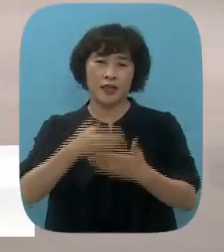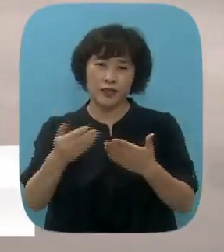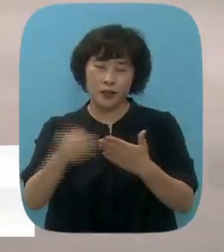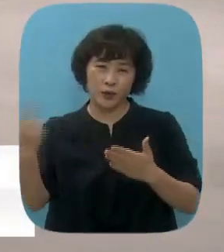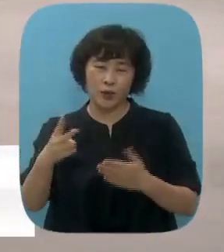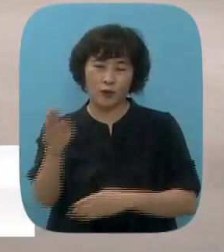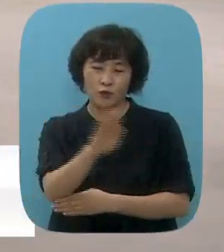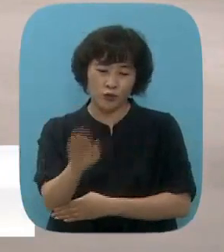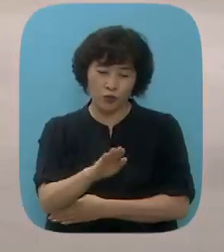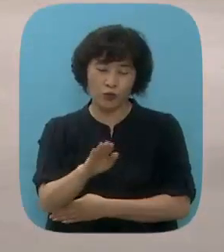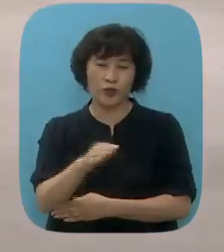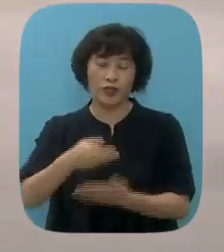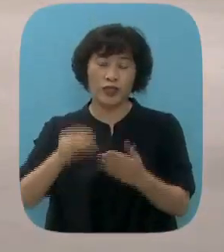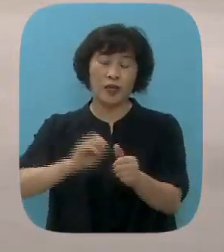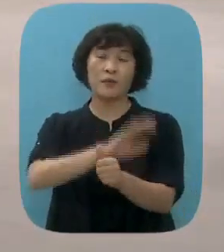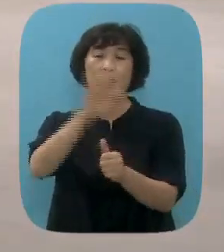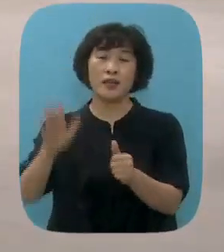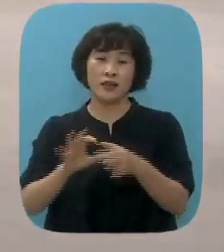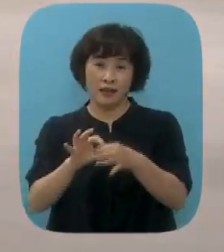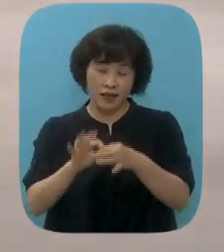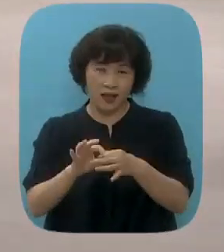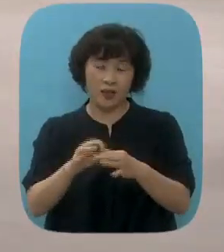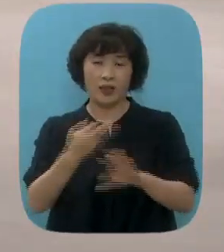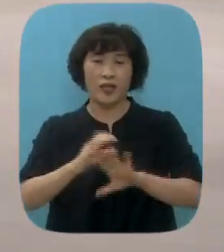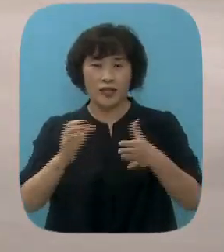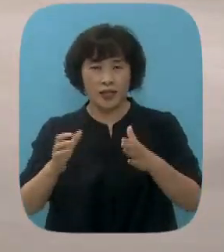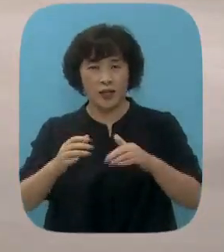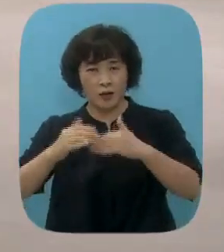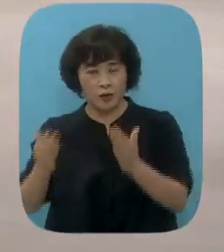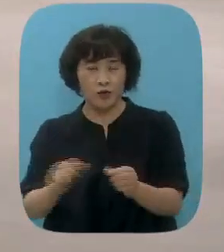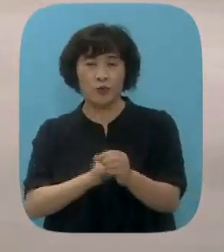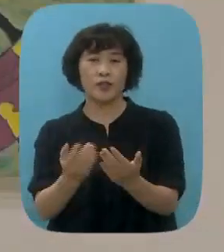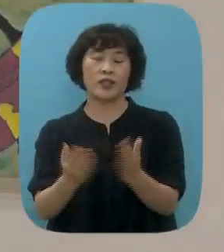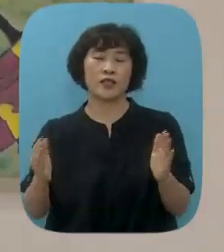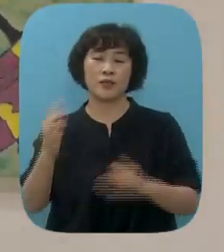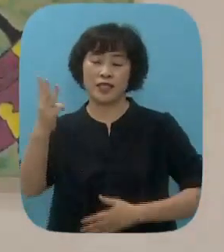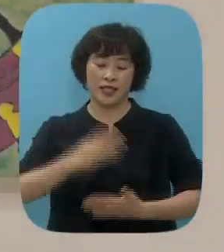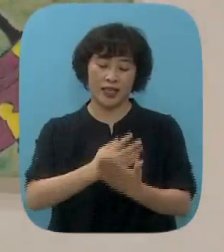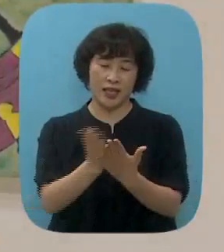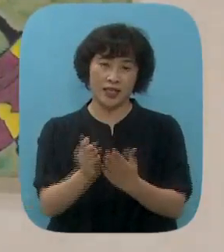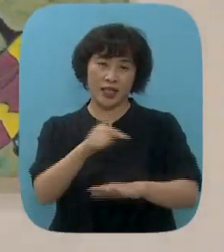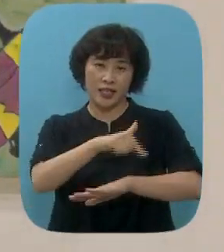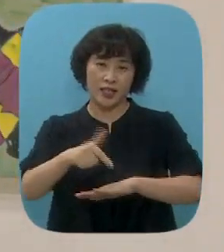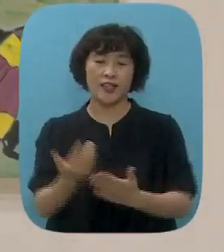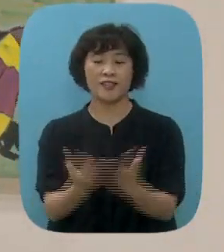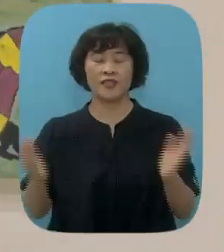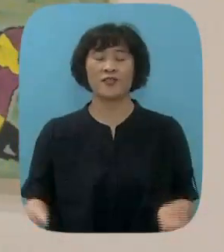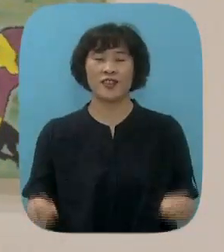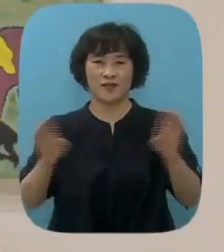20비엔날레 연계 전시인 소전 손재형전, 해외 아티스트 그룹 특별전 등 세 가지 기획 전시를